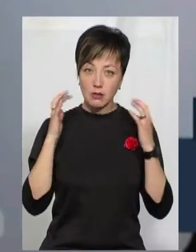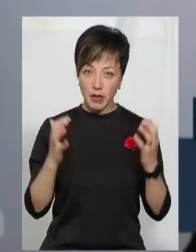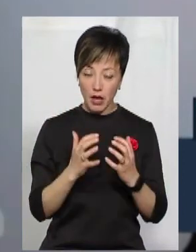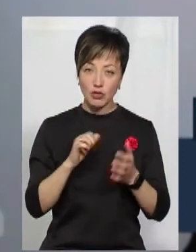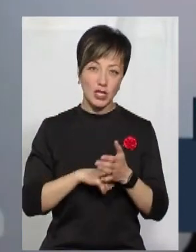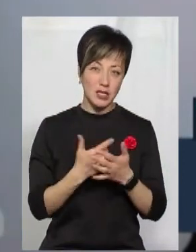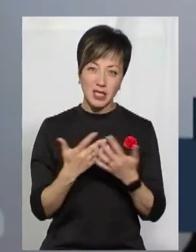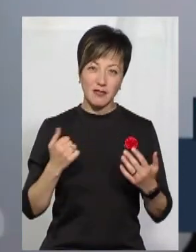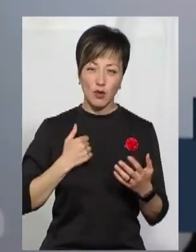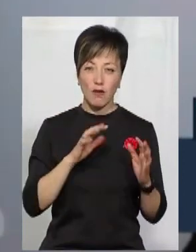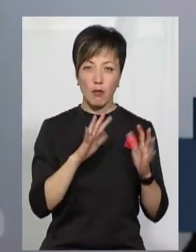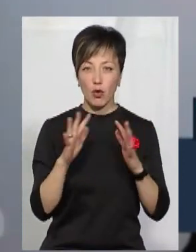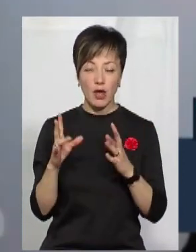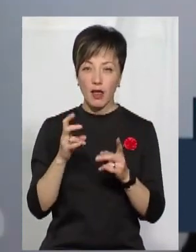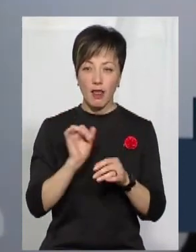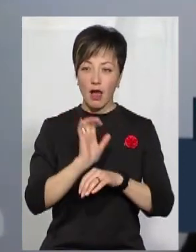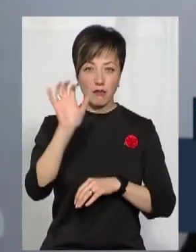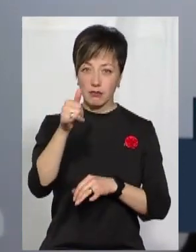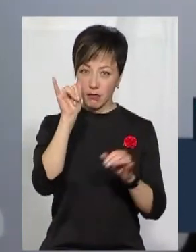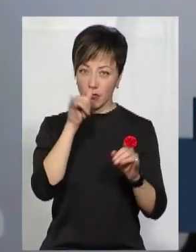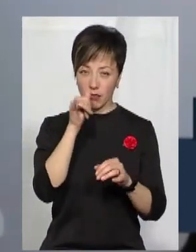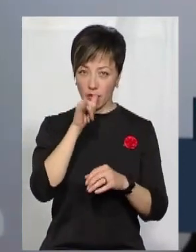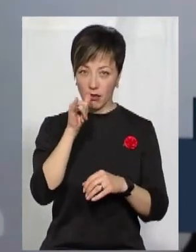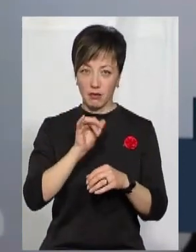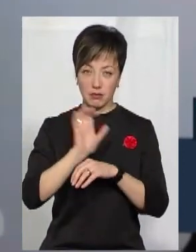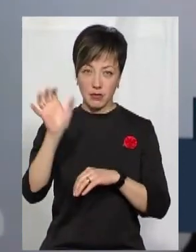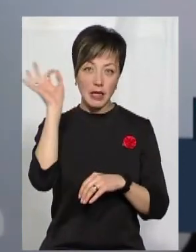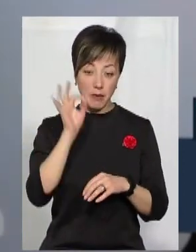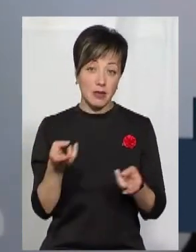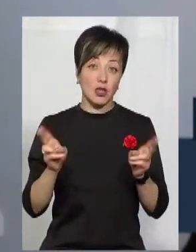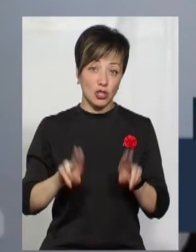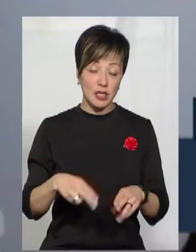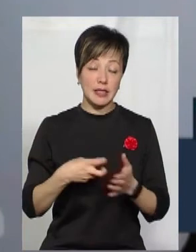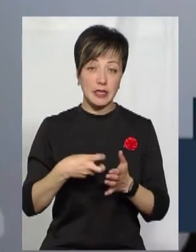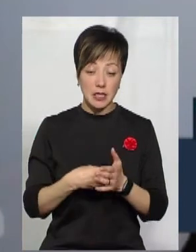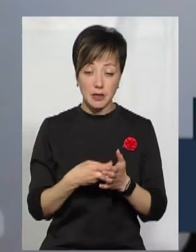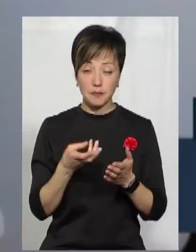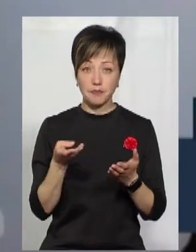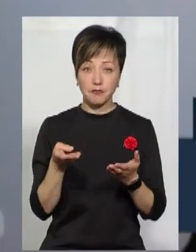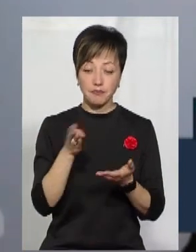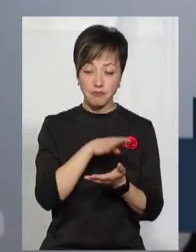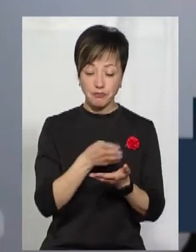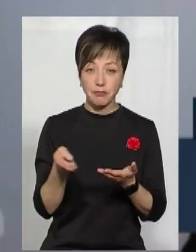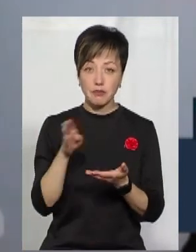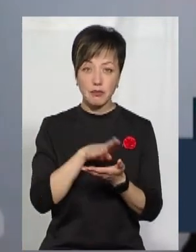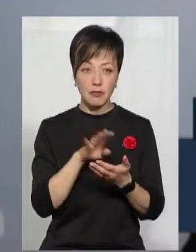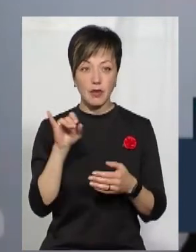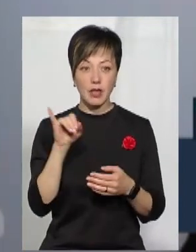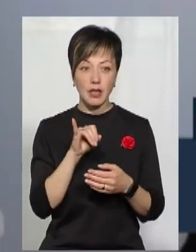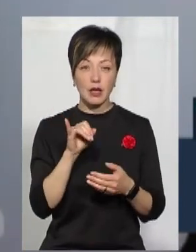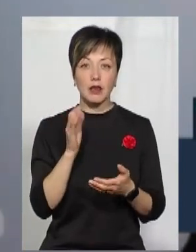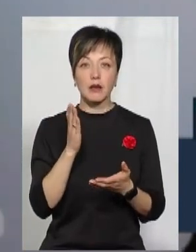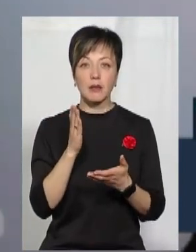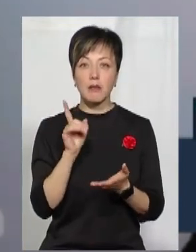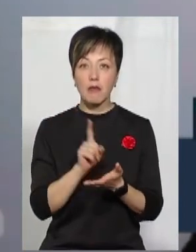через різні військові події не дійшли до адресатів, так би мовити. Вони ці листи перекладали і